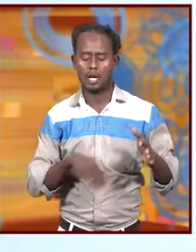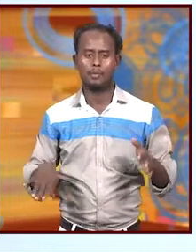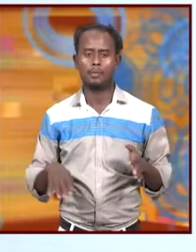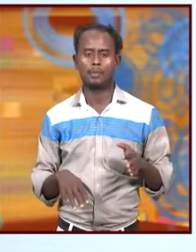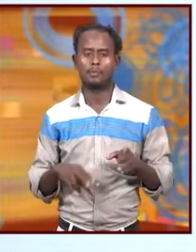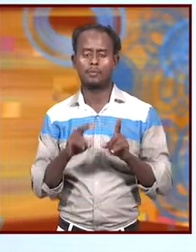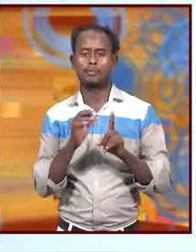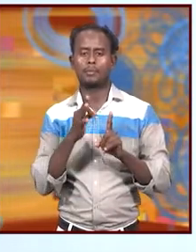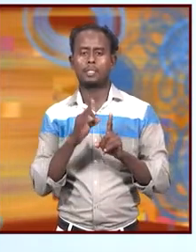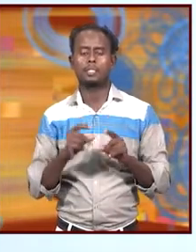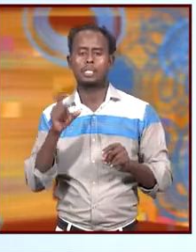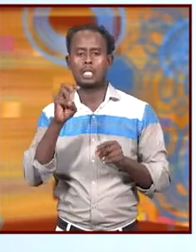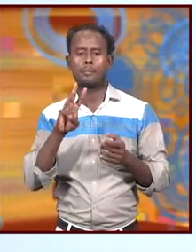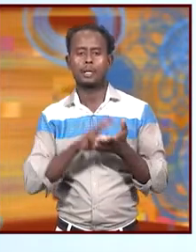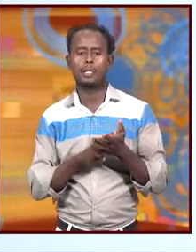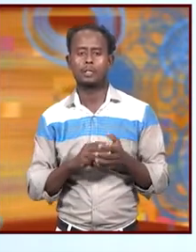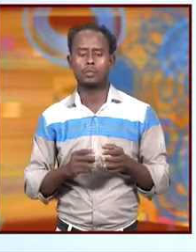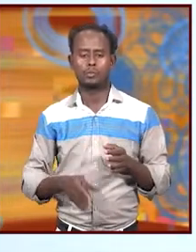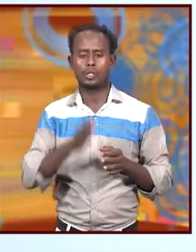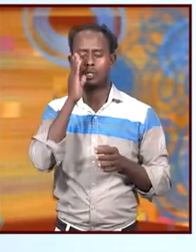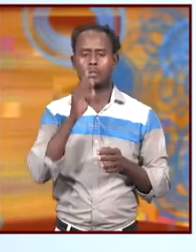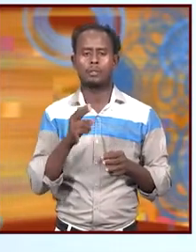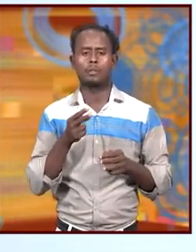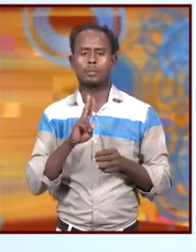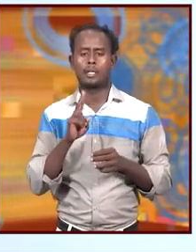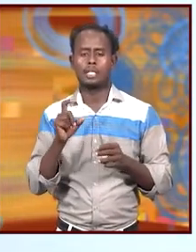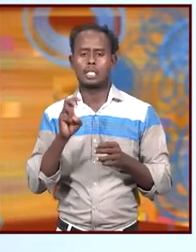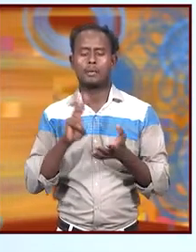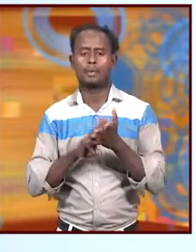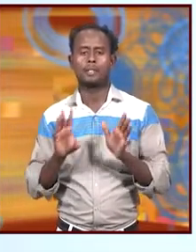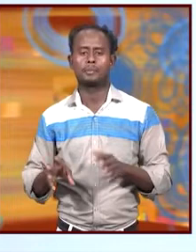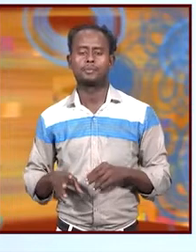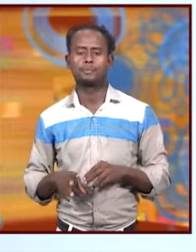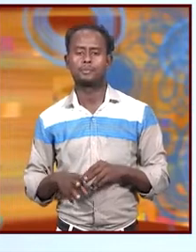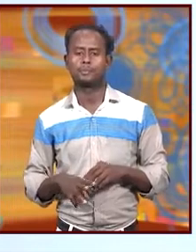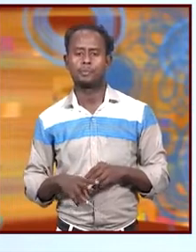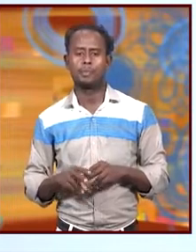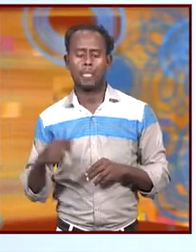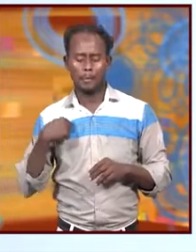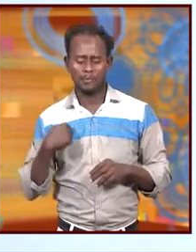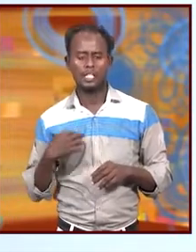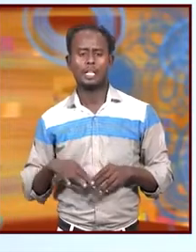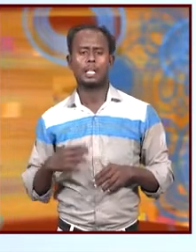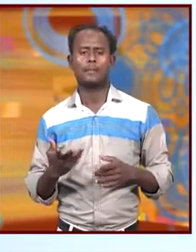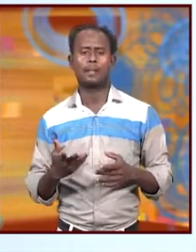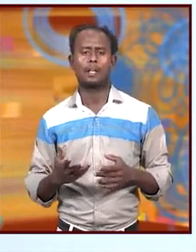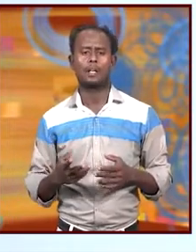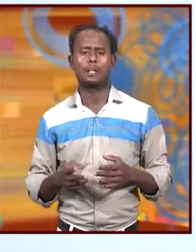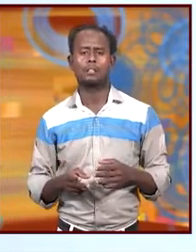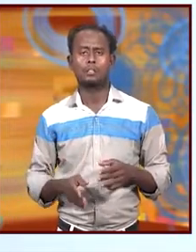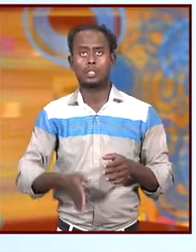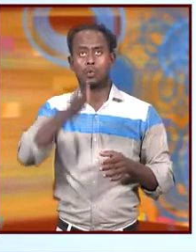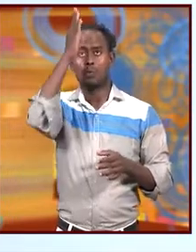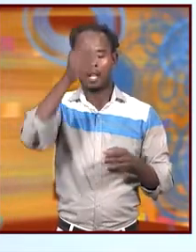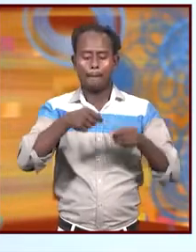அடிப்பக்கம் 18 சென்டிமீட்டர், உயரம் 12 சென்டிமீட்டர். நமக்கு தேவையானது செங்கோண